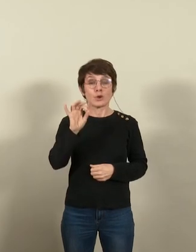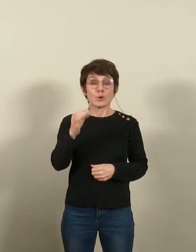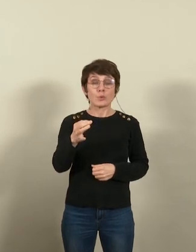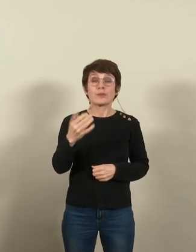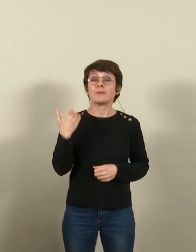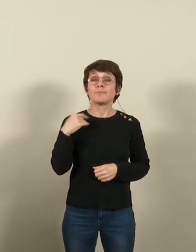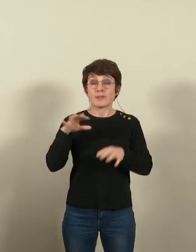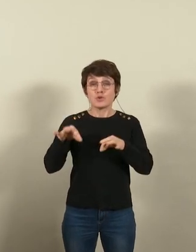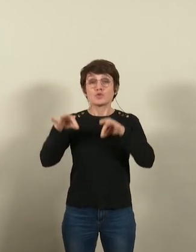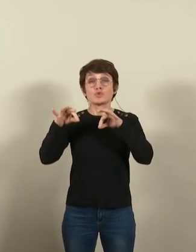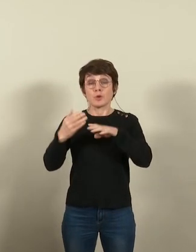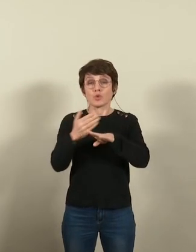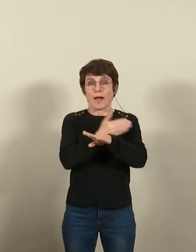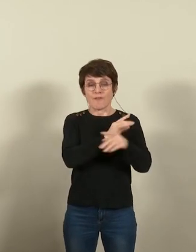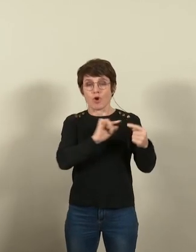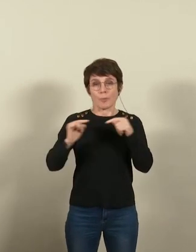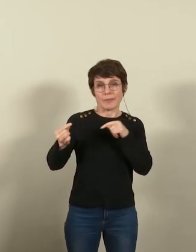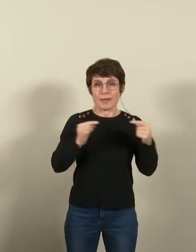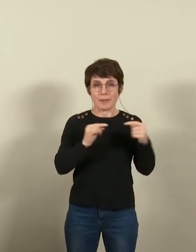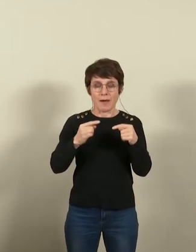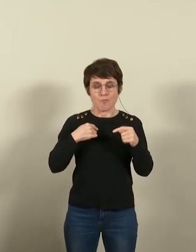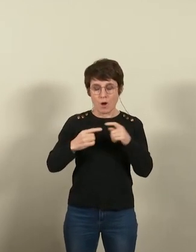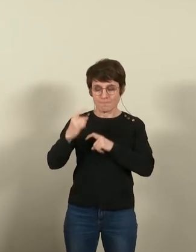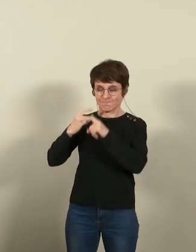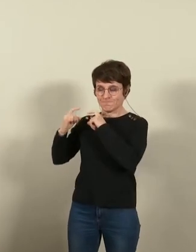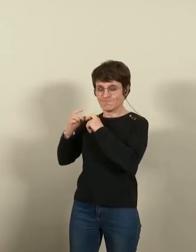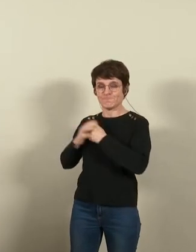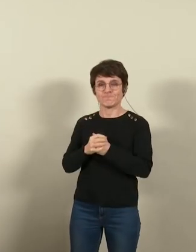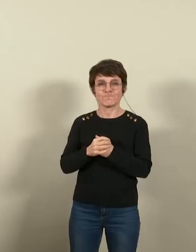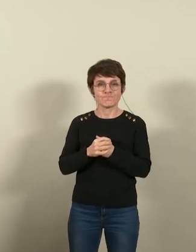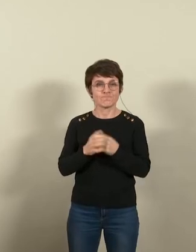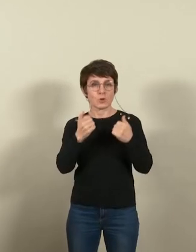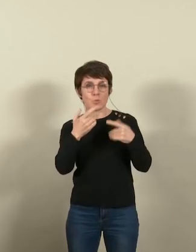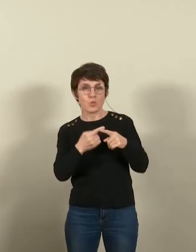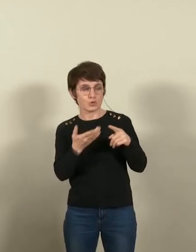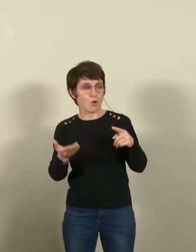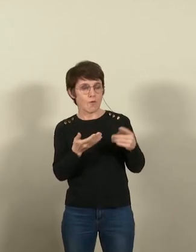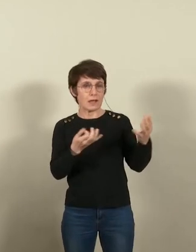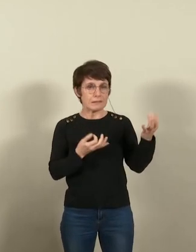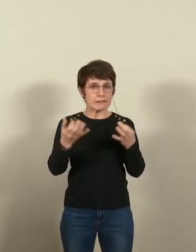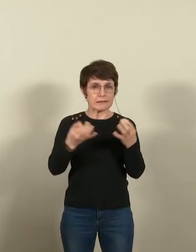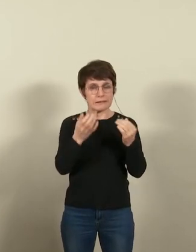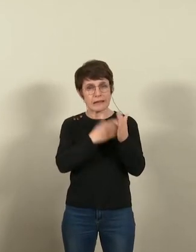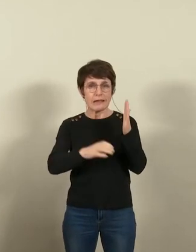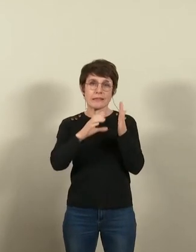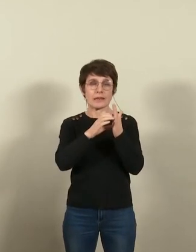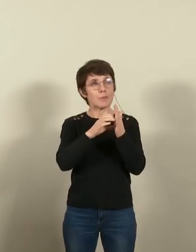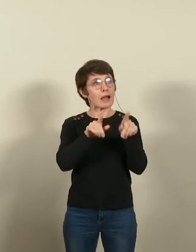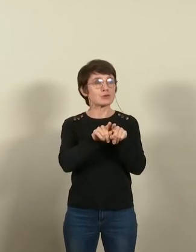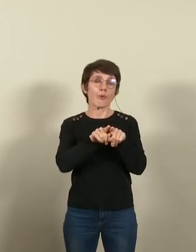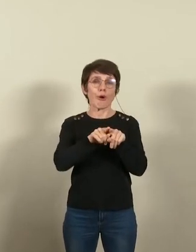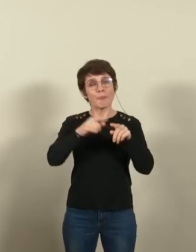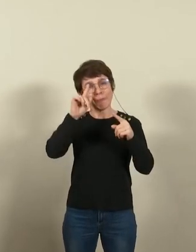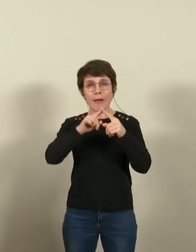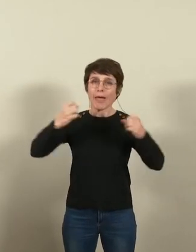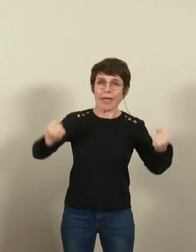suspension de séance je trouve ça on nous a dit plusieurs fois que quasiment cette délibération c'était de la communication